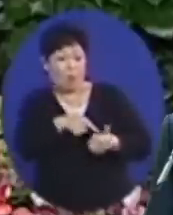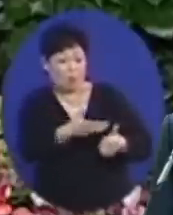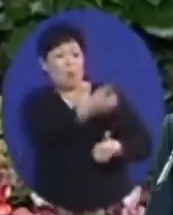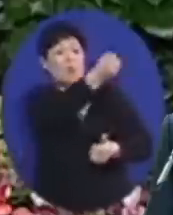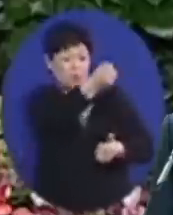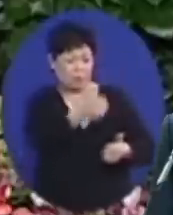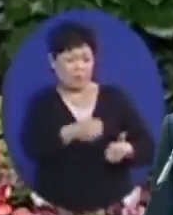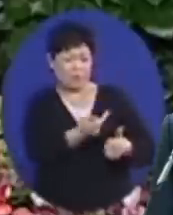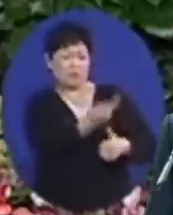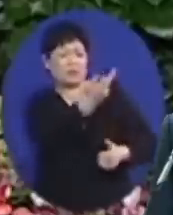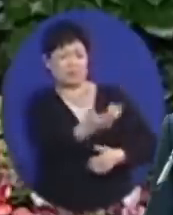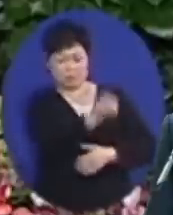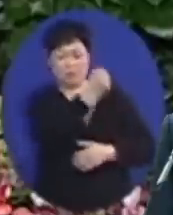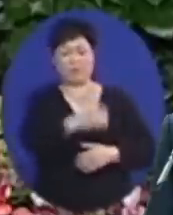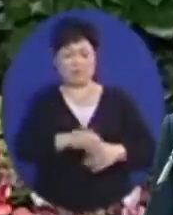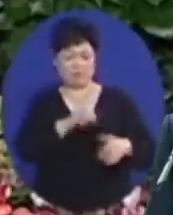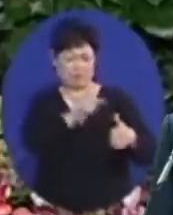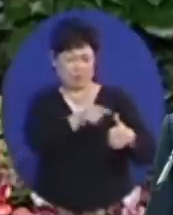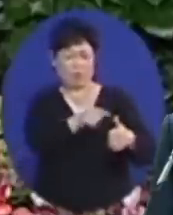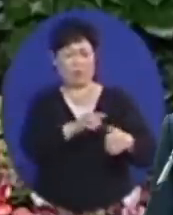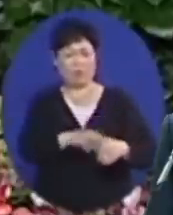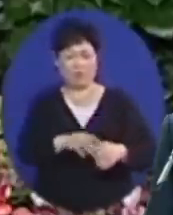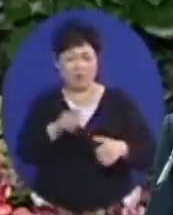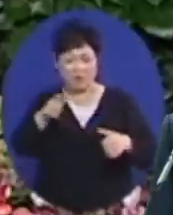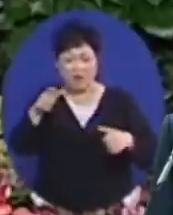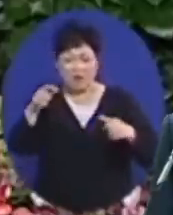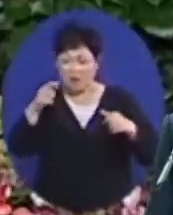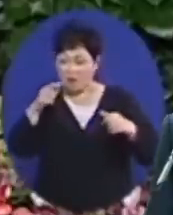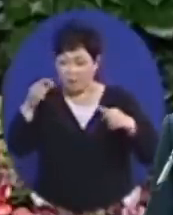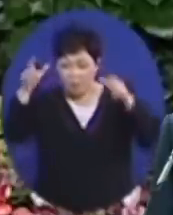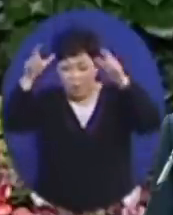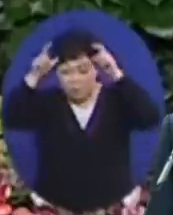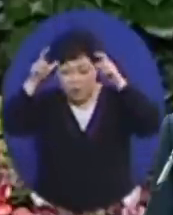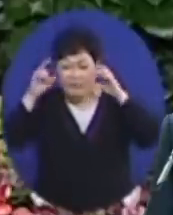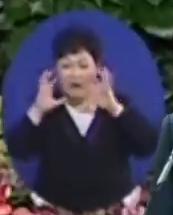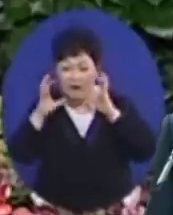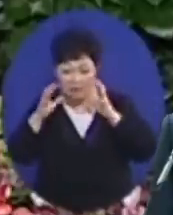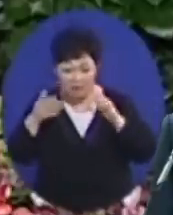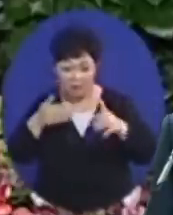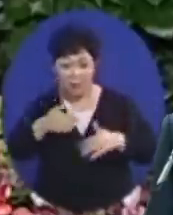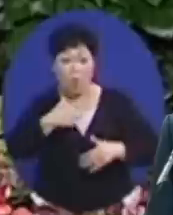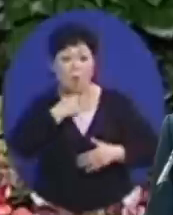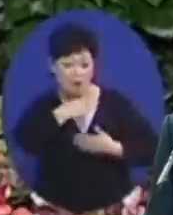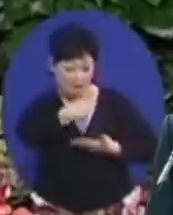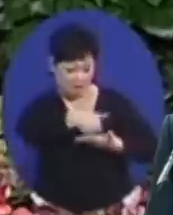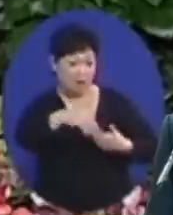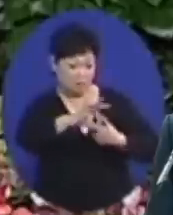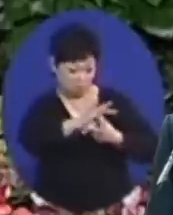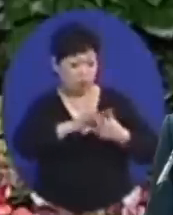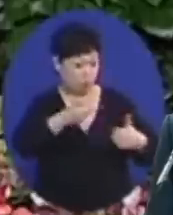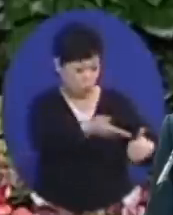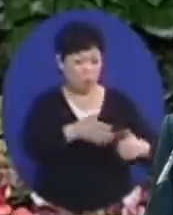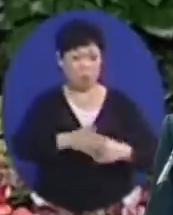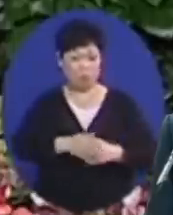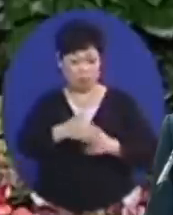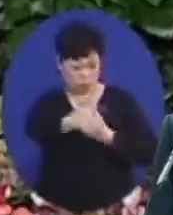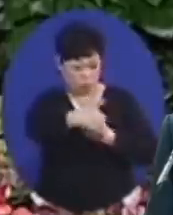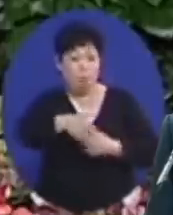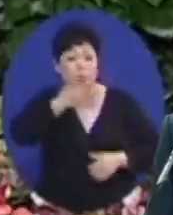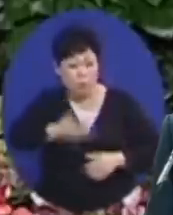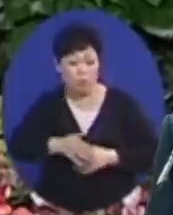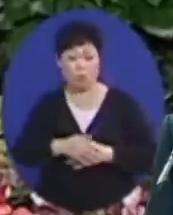재산이다. 네가 송아지 새끼 달라고 했으면 내가 송아지 새끼도 주고 염소 새끼 달라고 하면 염소 새끼도 주었을 것인데 네가 안 구했지 않느냐.